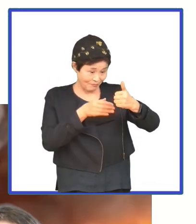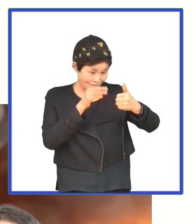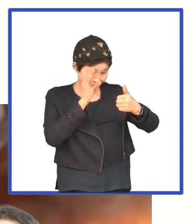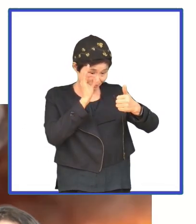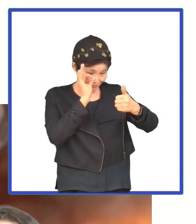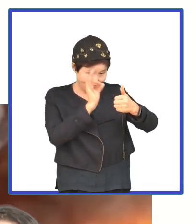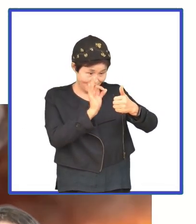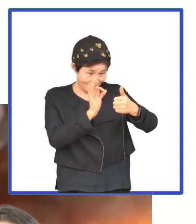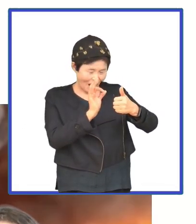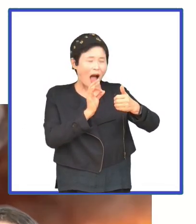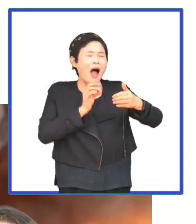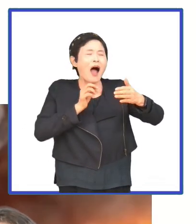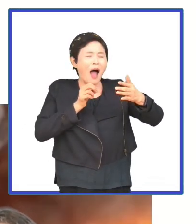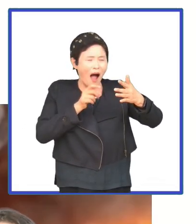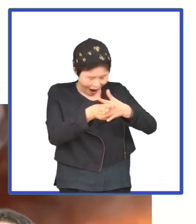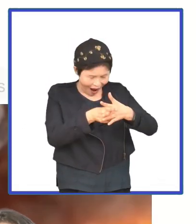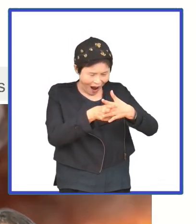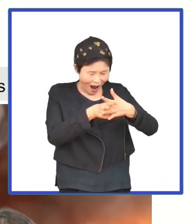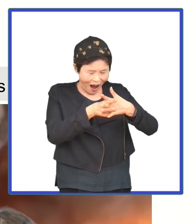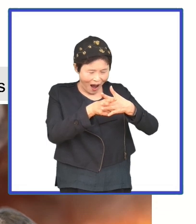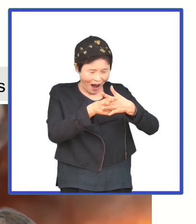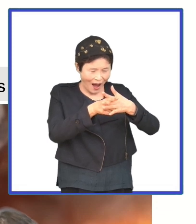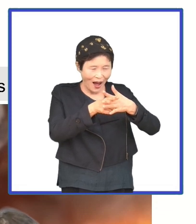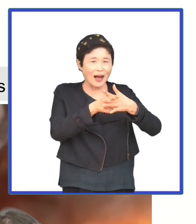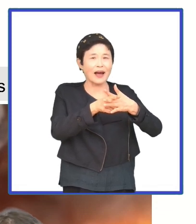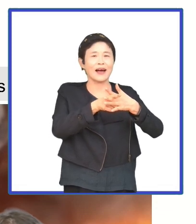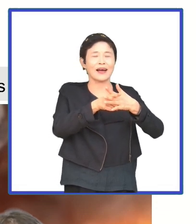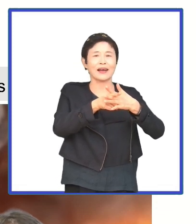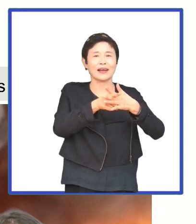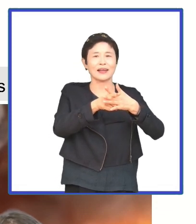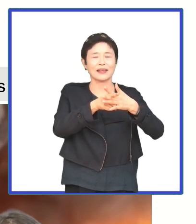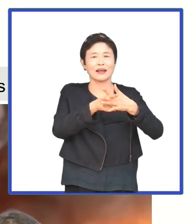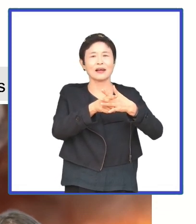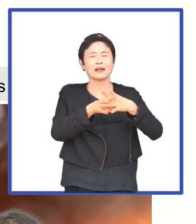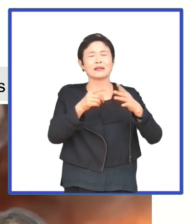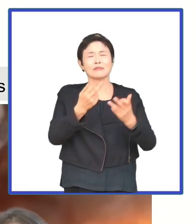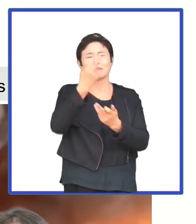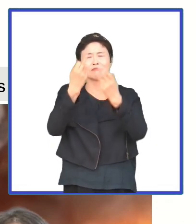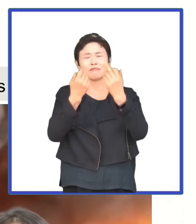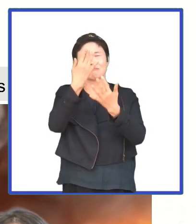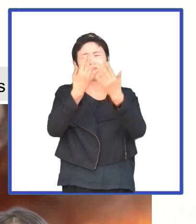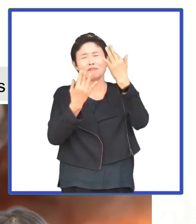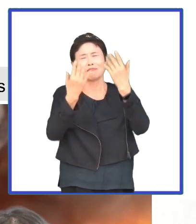잘 알 수 있을 거라고 생각하는데요. 바로 산불입니다.